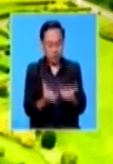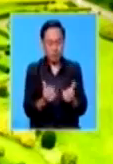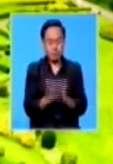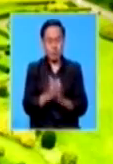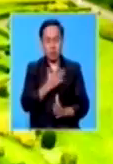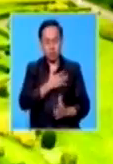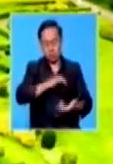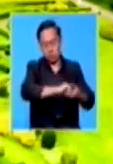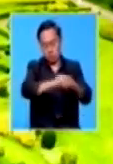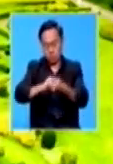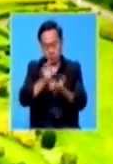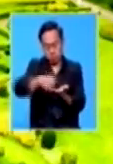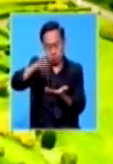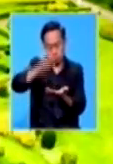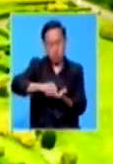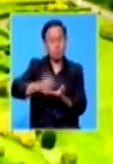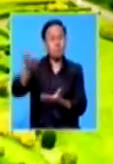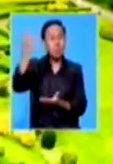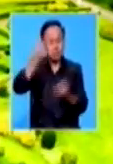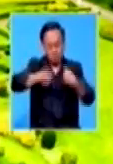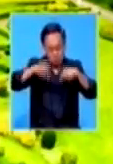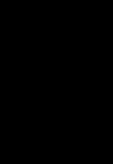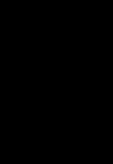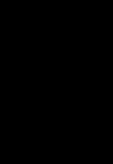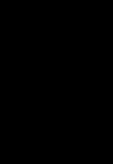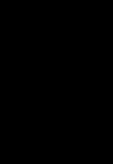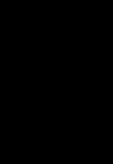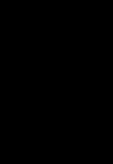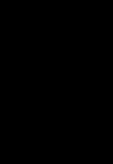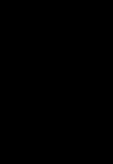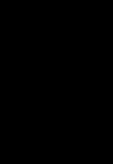แล้วพันธสัญญาต่างๆที่เราสัญญาเขาไว้แล้วแล้วเราไม่ได้ทำ